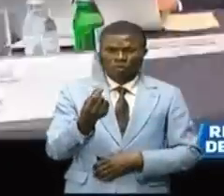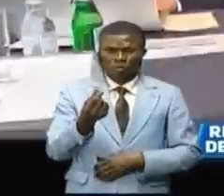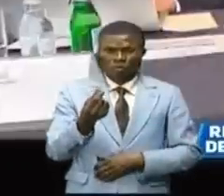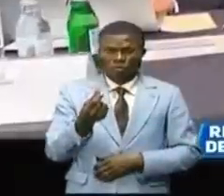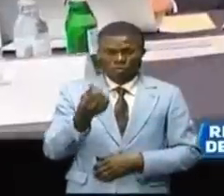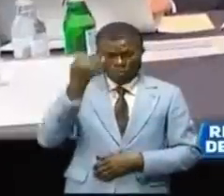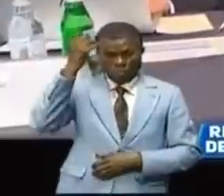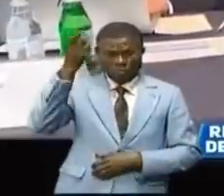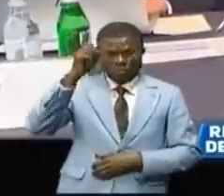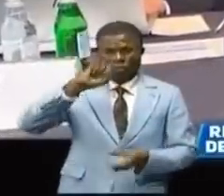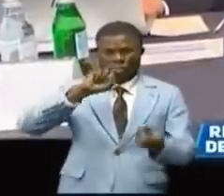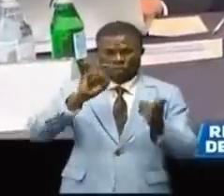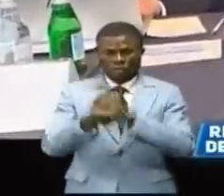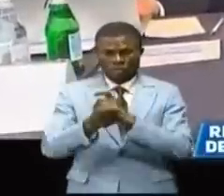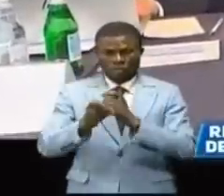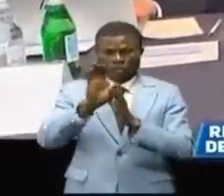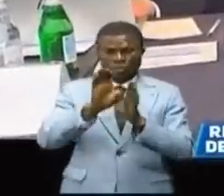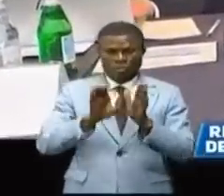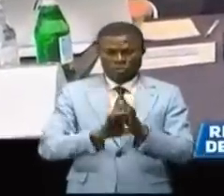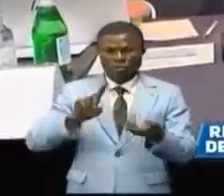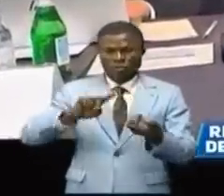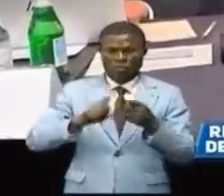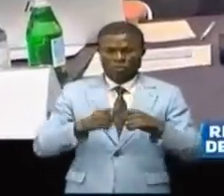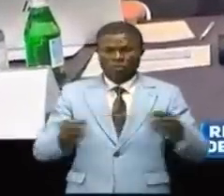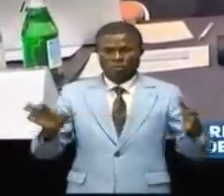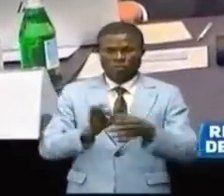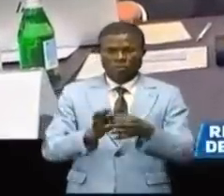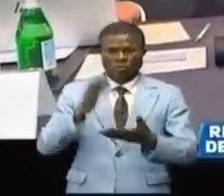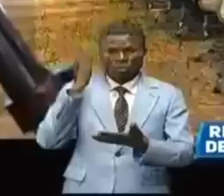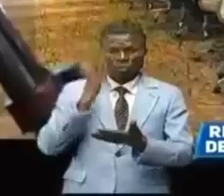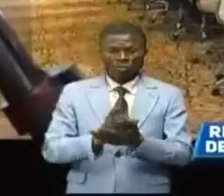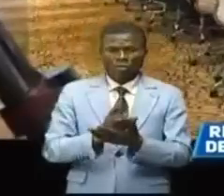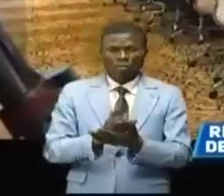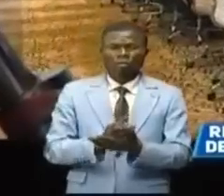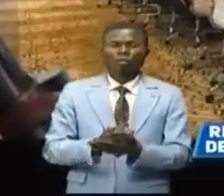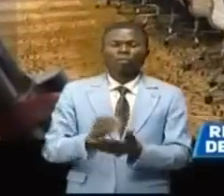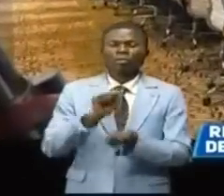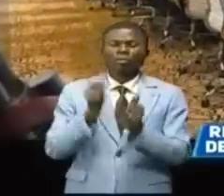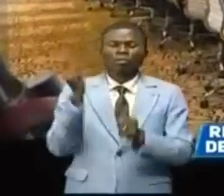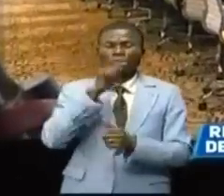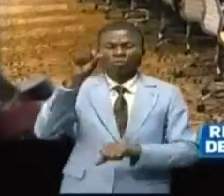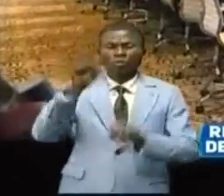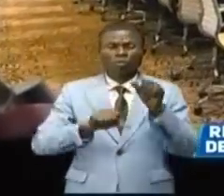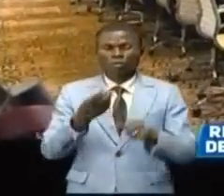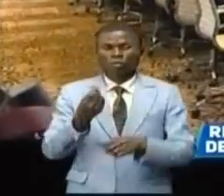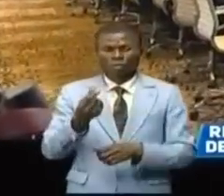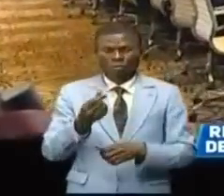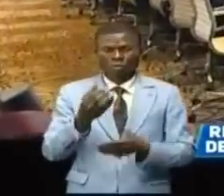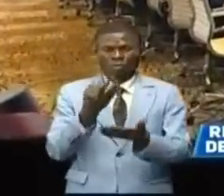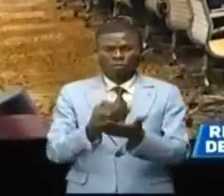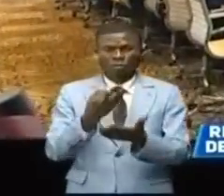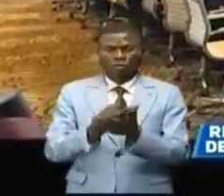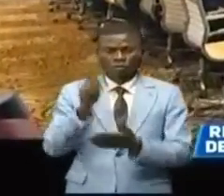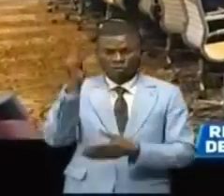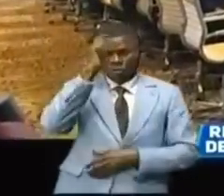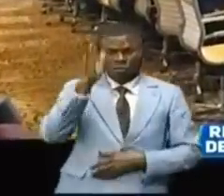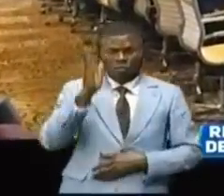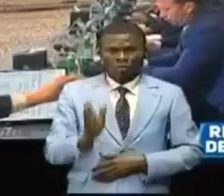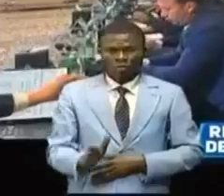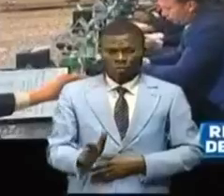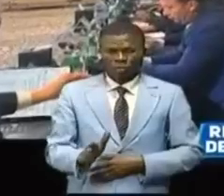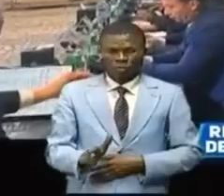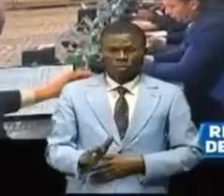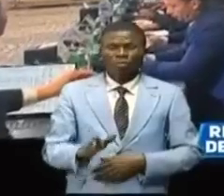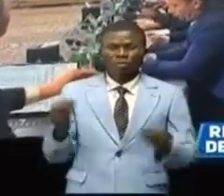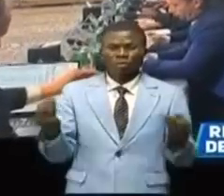qui vise à améliorer la coopération dans la lutte contre le blanchiment du capitaux et le financement du terrorisme. Ce